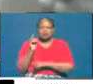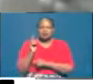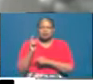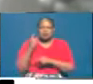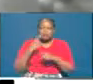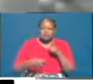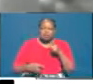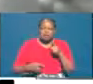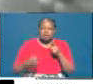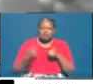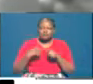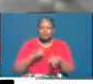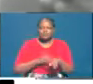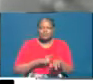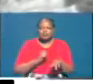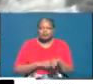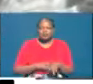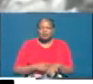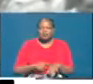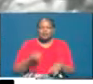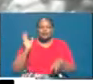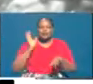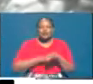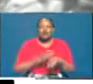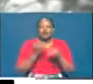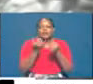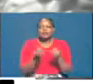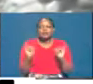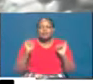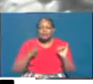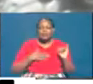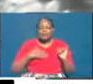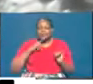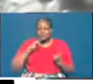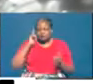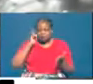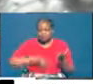tulinyakua uhuru wetu, na mimi nasema kwamba